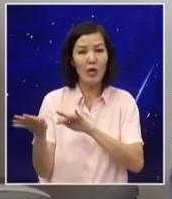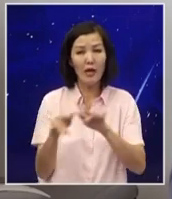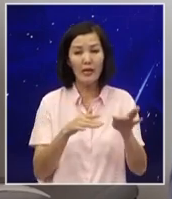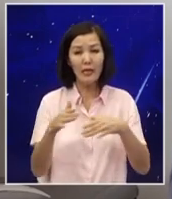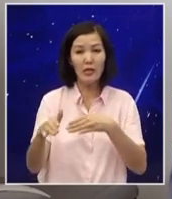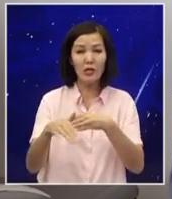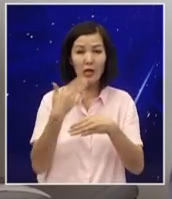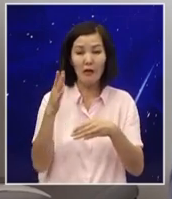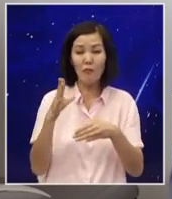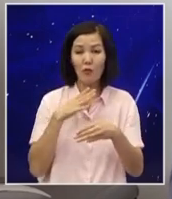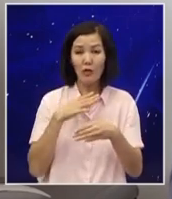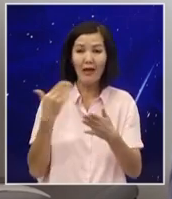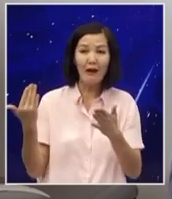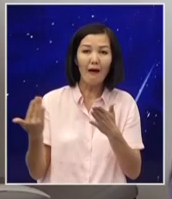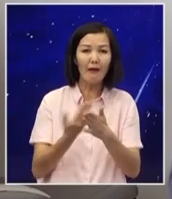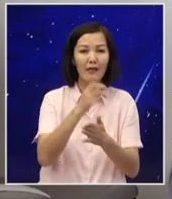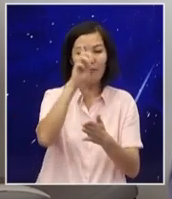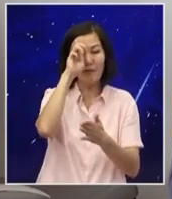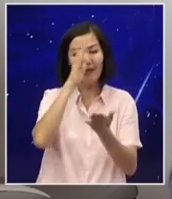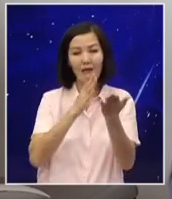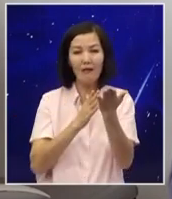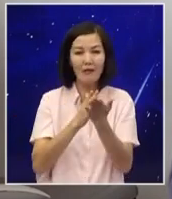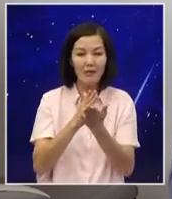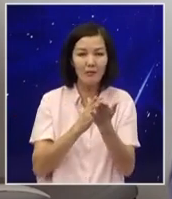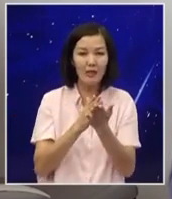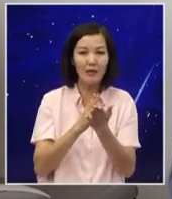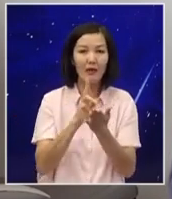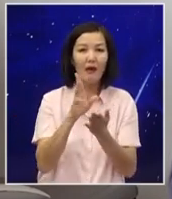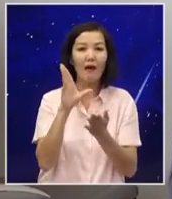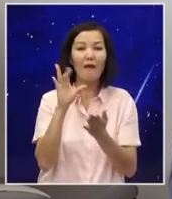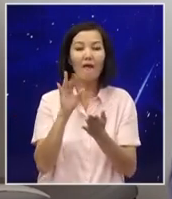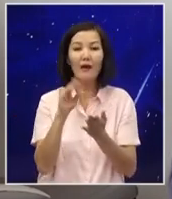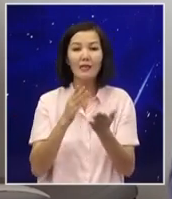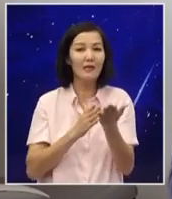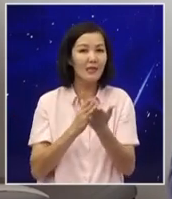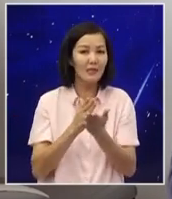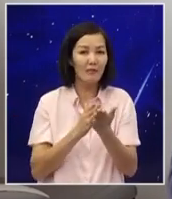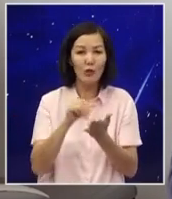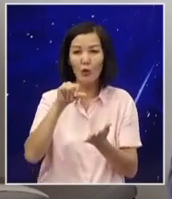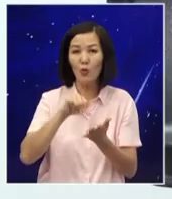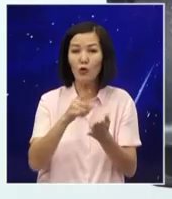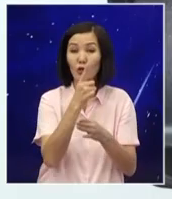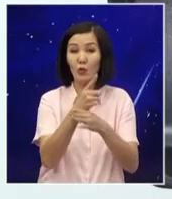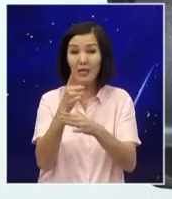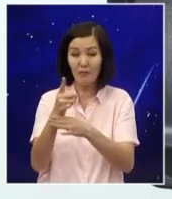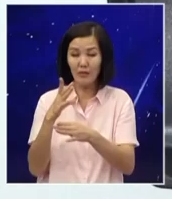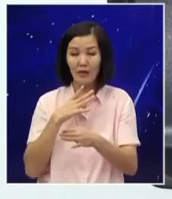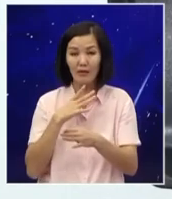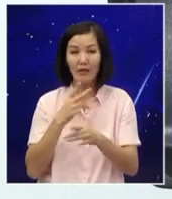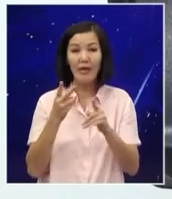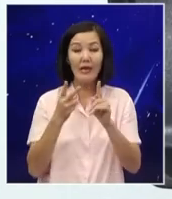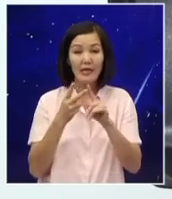шыққан азаматтардың қайтадан мемлекеттік қызметке және де квазигастралық секторға қызметке орналасуына тыйым салды. Тағы да бір мәселесі